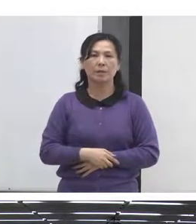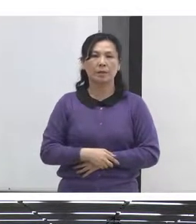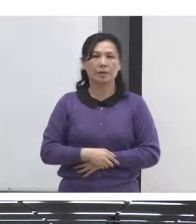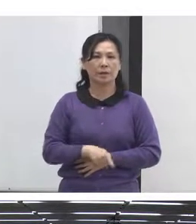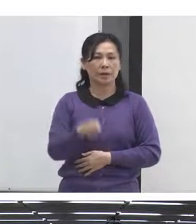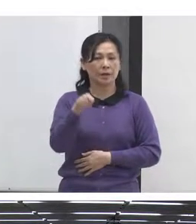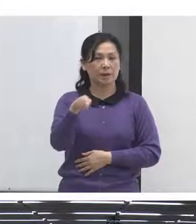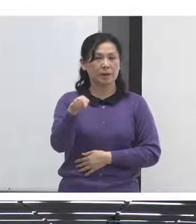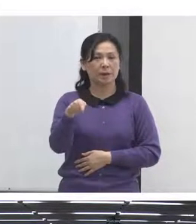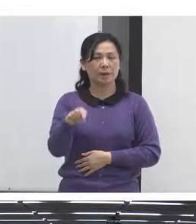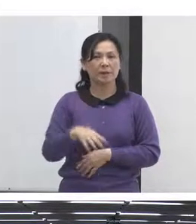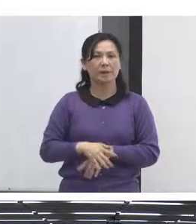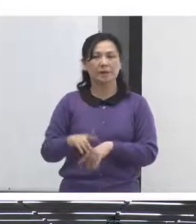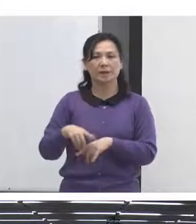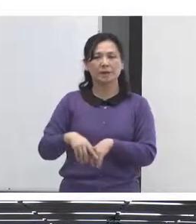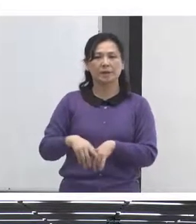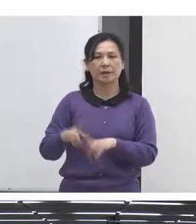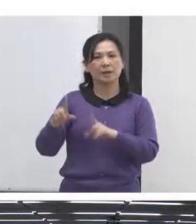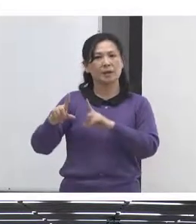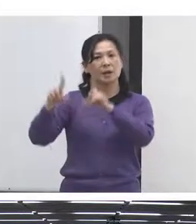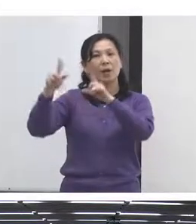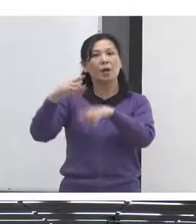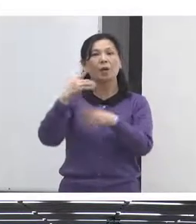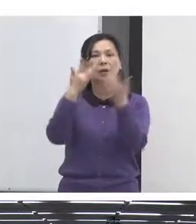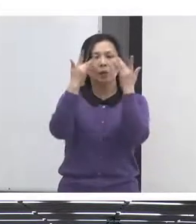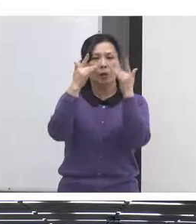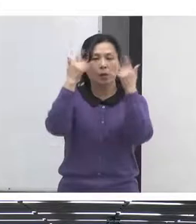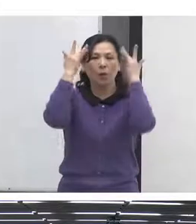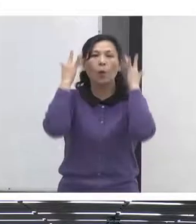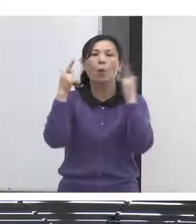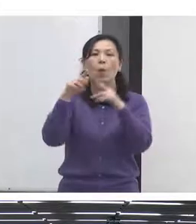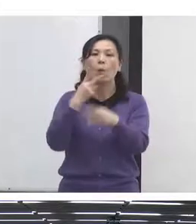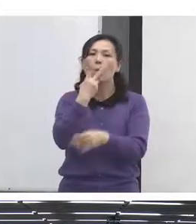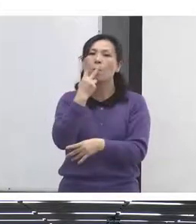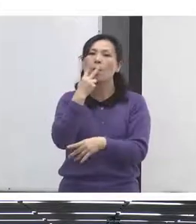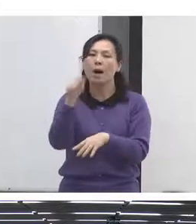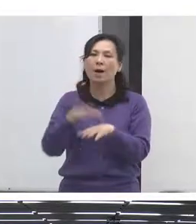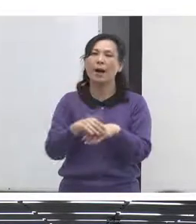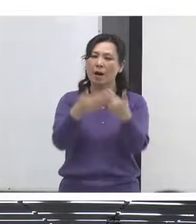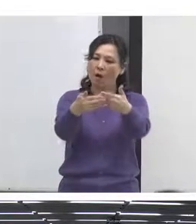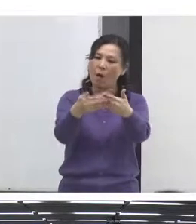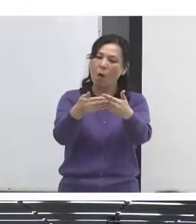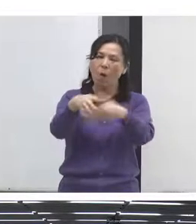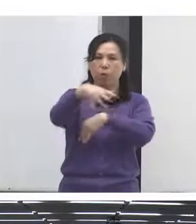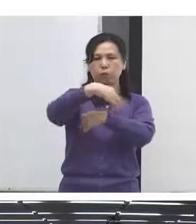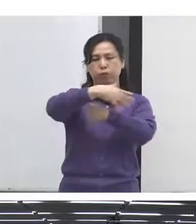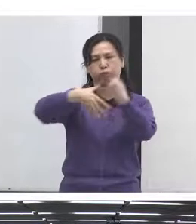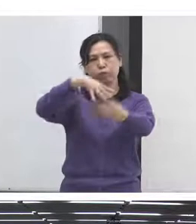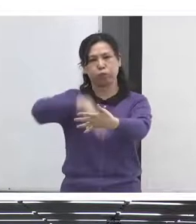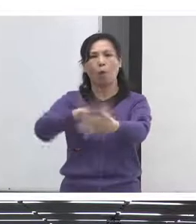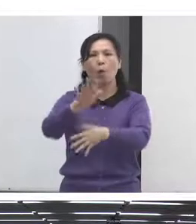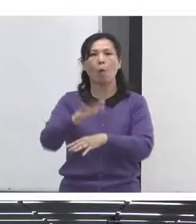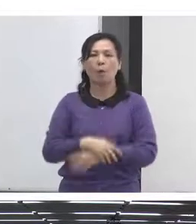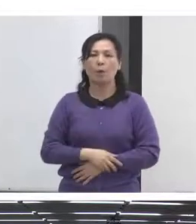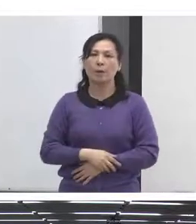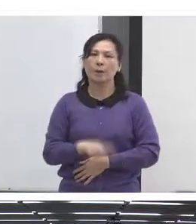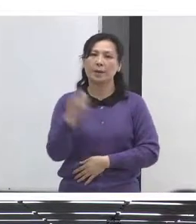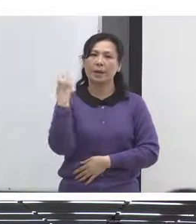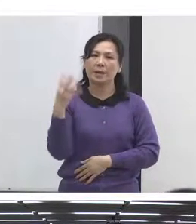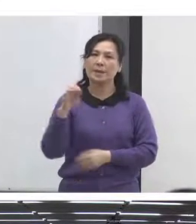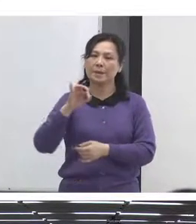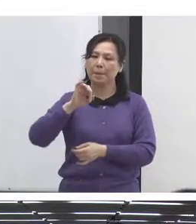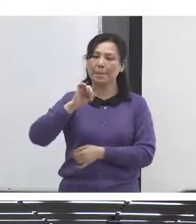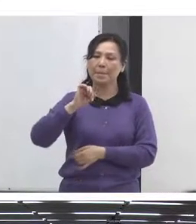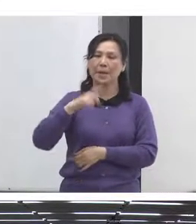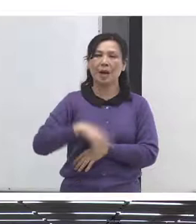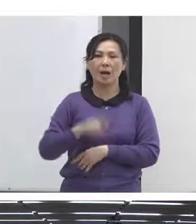在着重在东南亚国家地区，包含有一些中国的部分的计划。那他们就是在新疆或者是